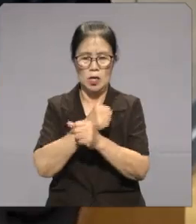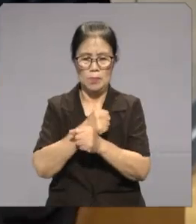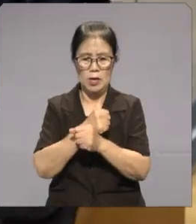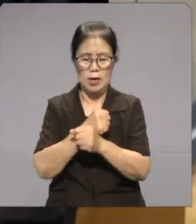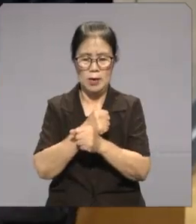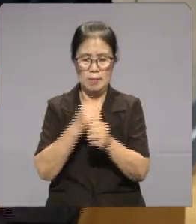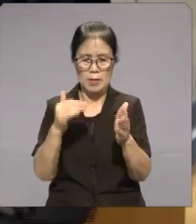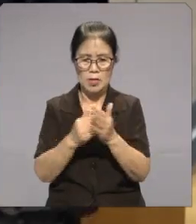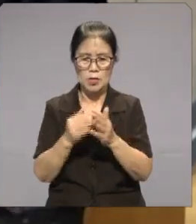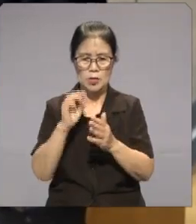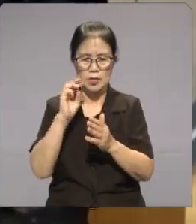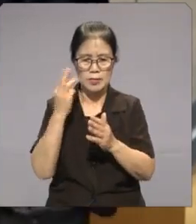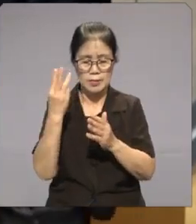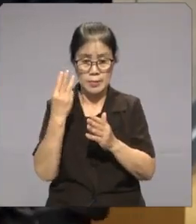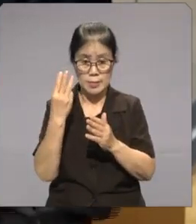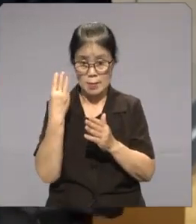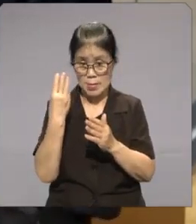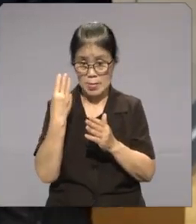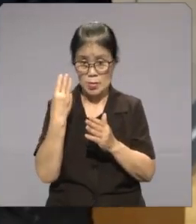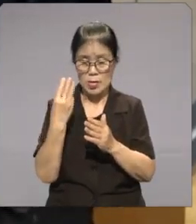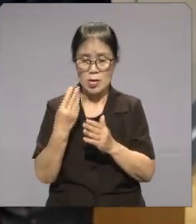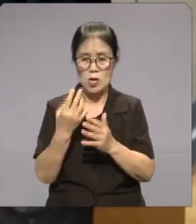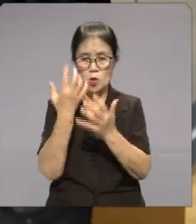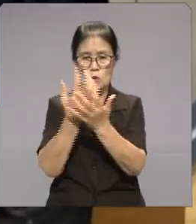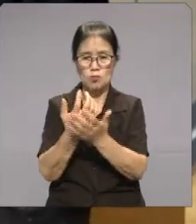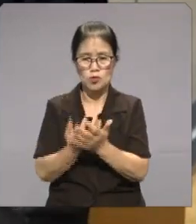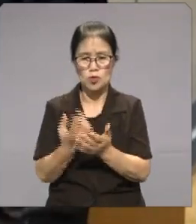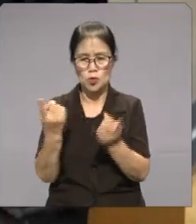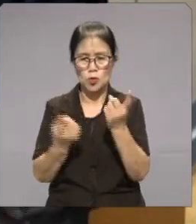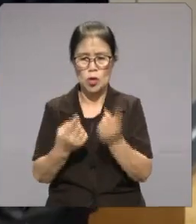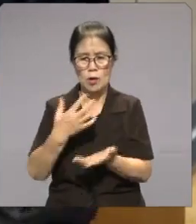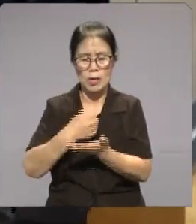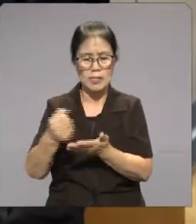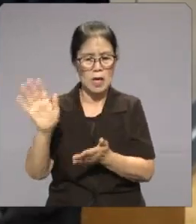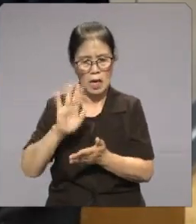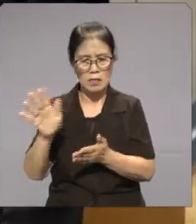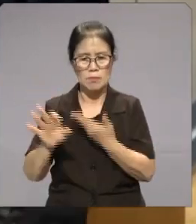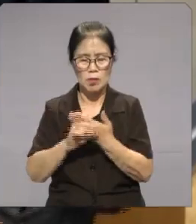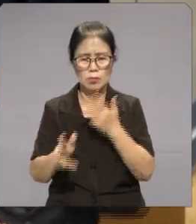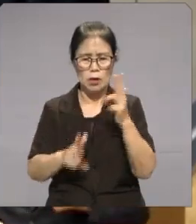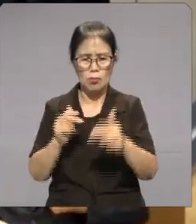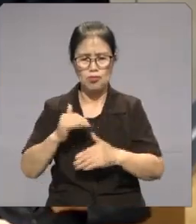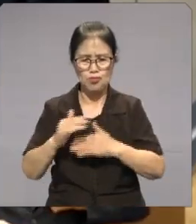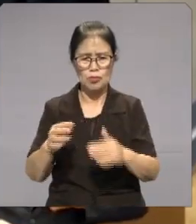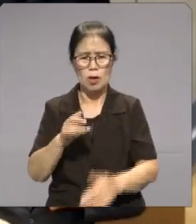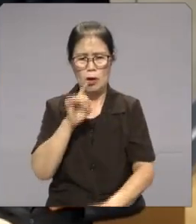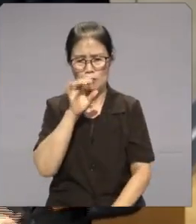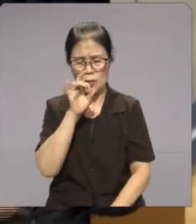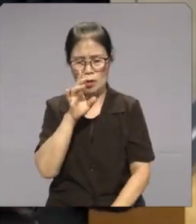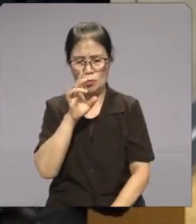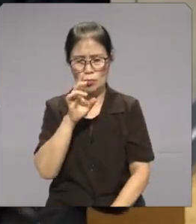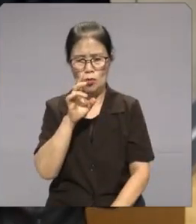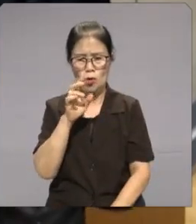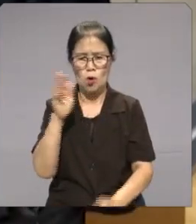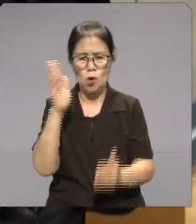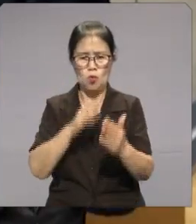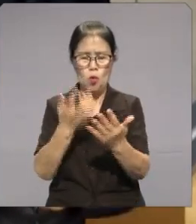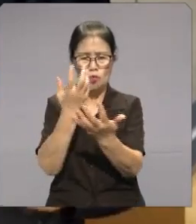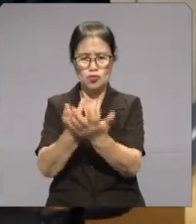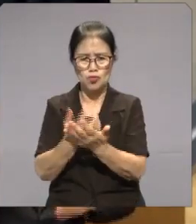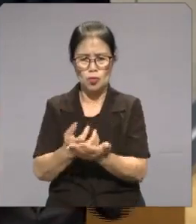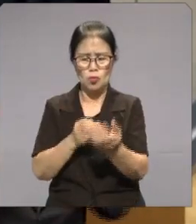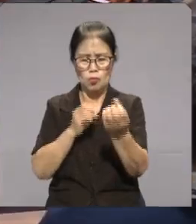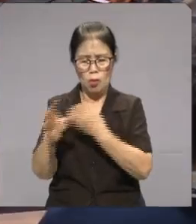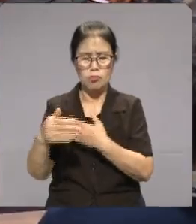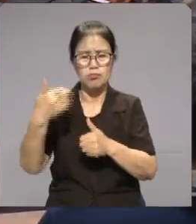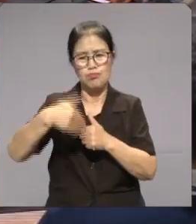3일전에 공문으로 어 조정을 받지 않으면 사업을 추진할 수 없다는 취지의 공서 답을